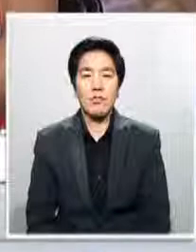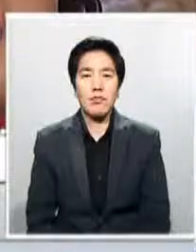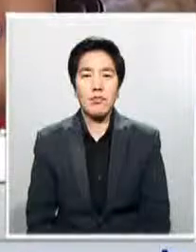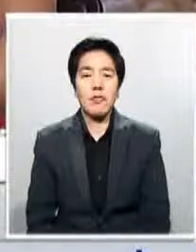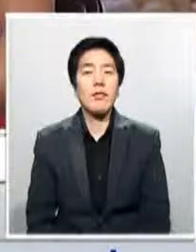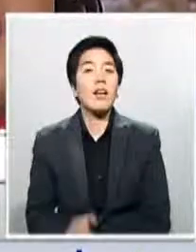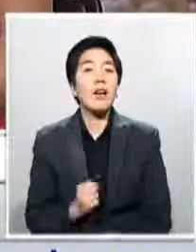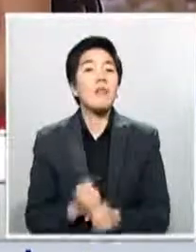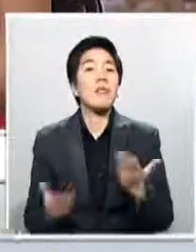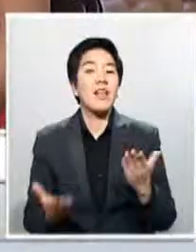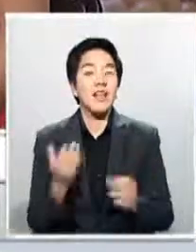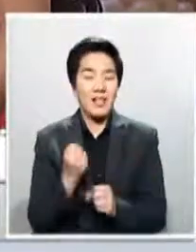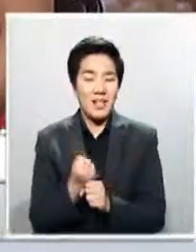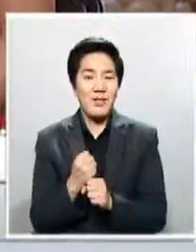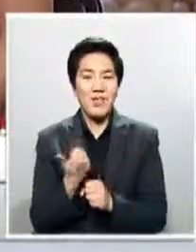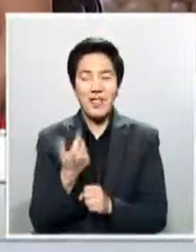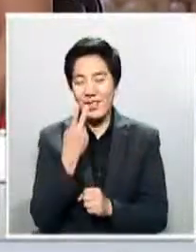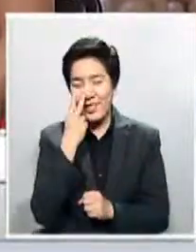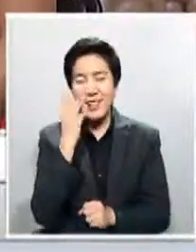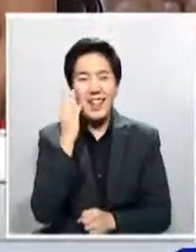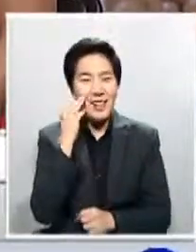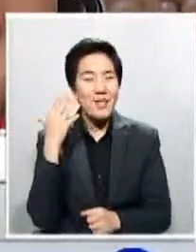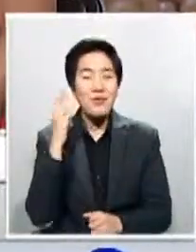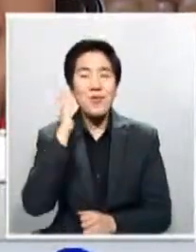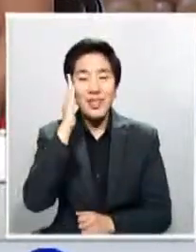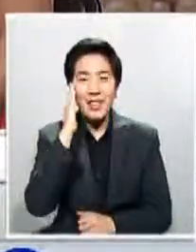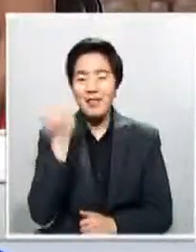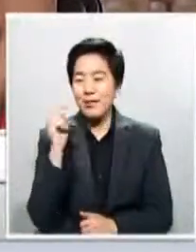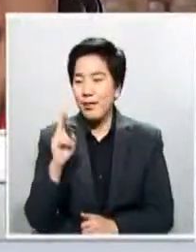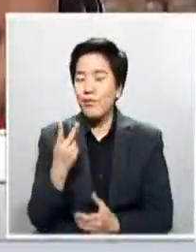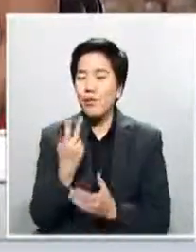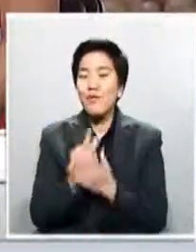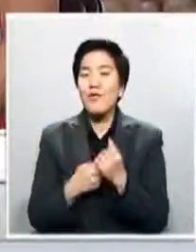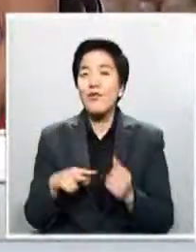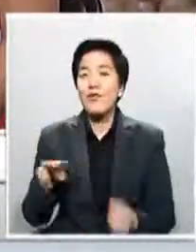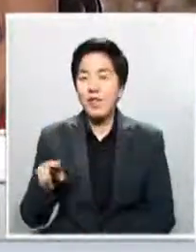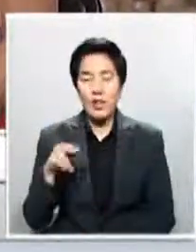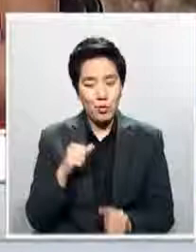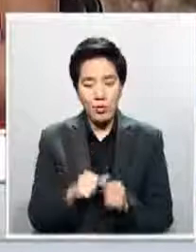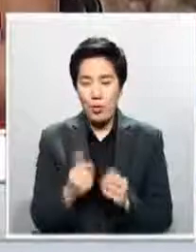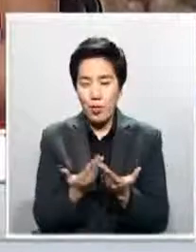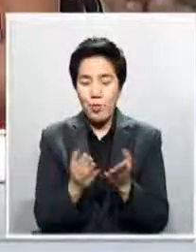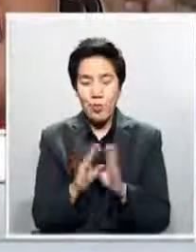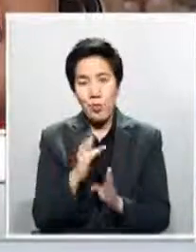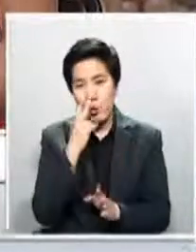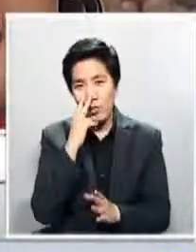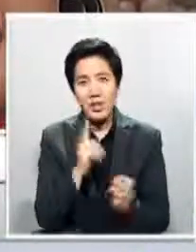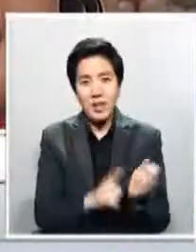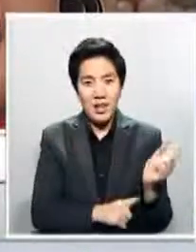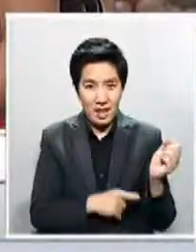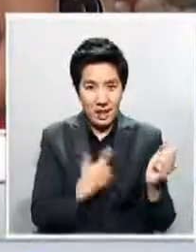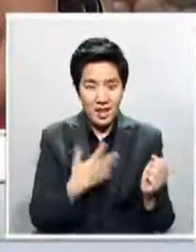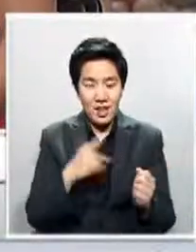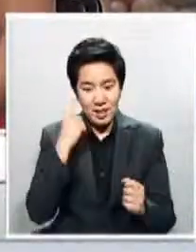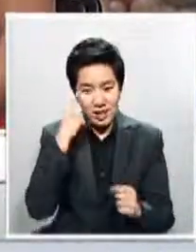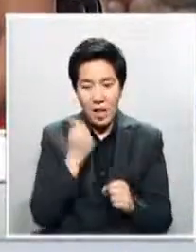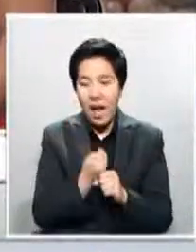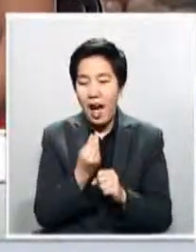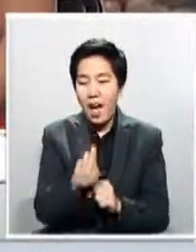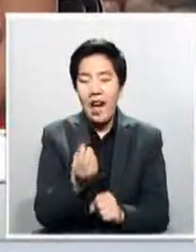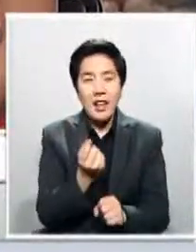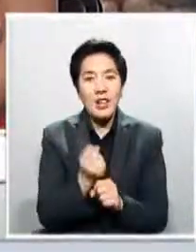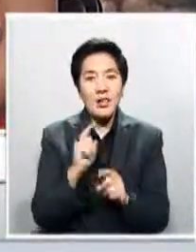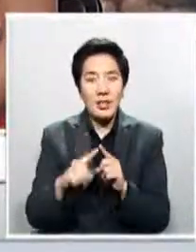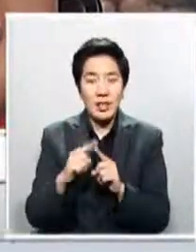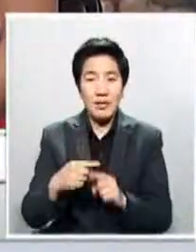ให้ทำอะไรก็ทำหมดนะพี่เอกน่ารักมากแล้วเป็นแฟนช่อง9ทั้งครอบครัว แกฝึกมานานแล้วไอ้ที่ให้ทำอะไรเนี่ยไ